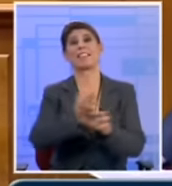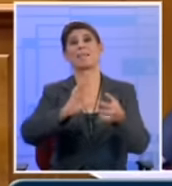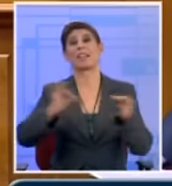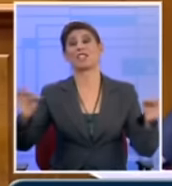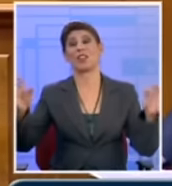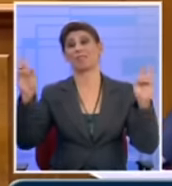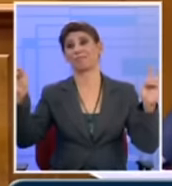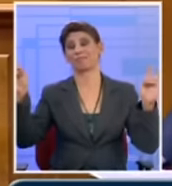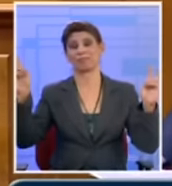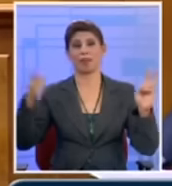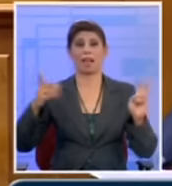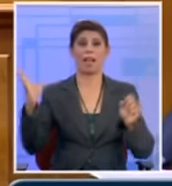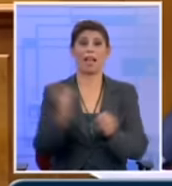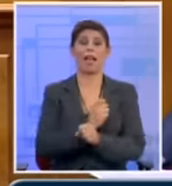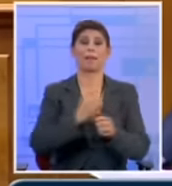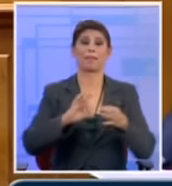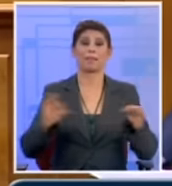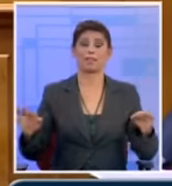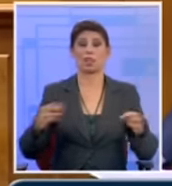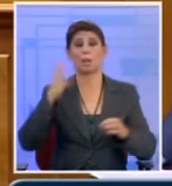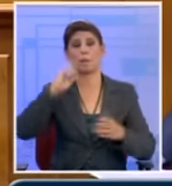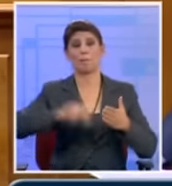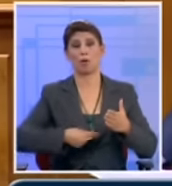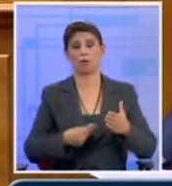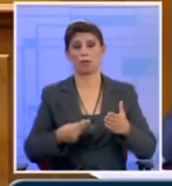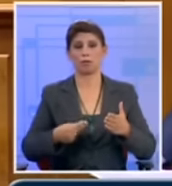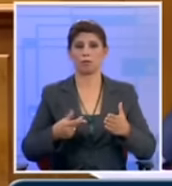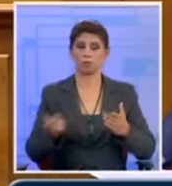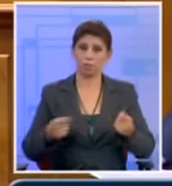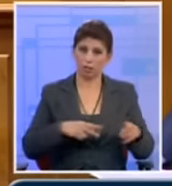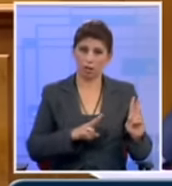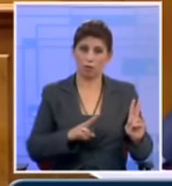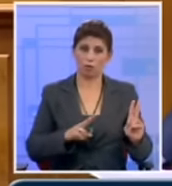παρουσιάζατε, την ιστορία επιτυχίας των μνημονίων που υλοποιούσατε.